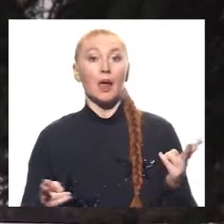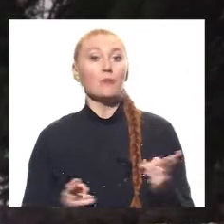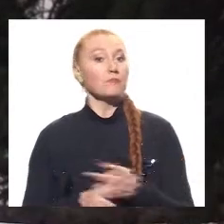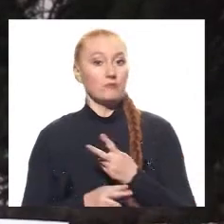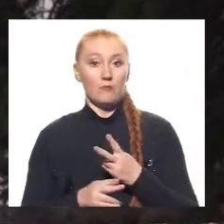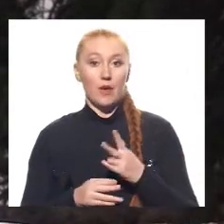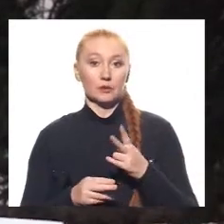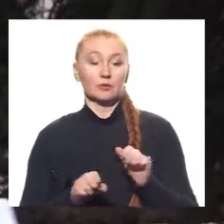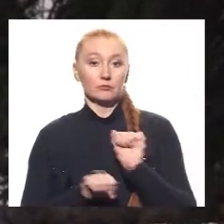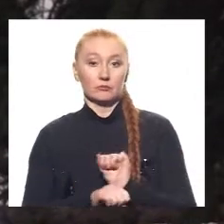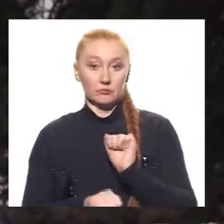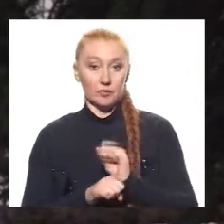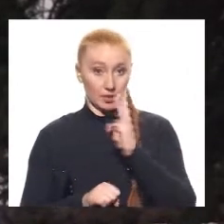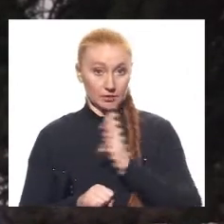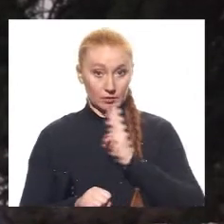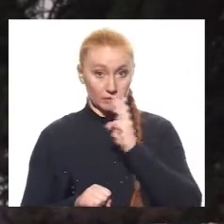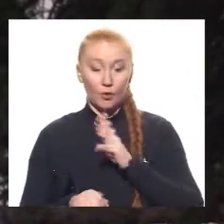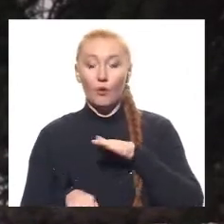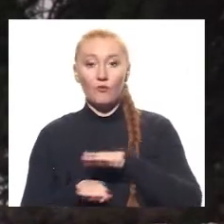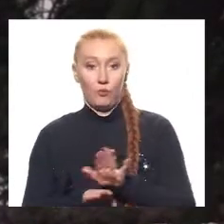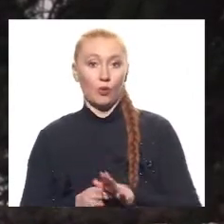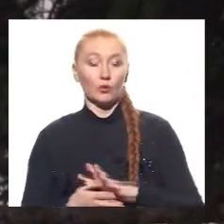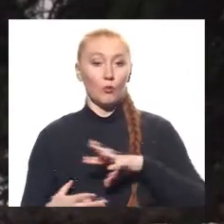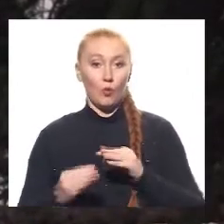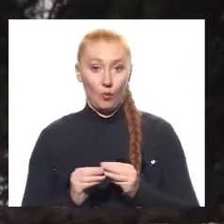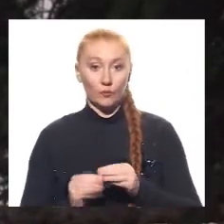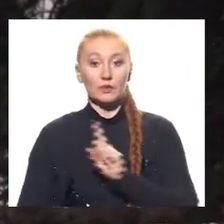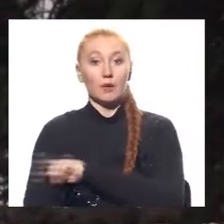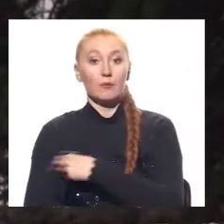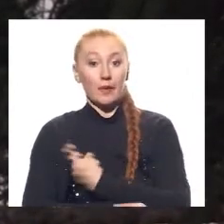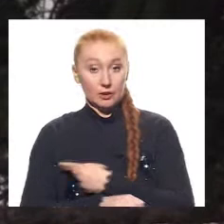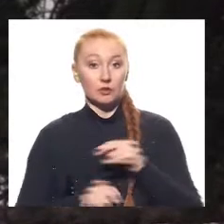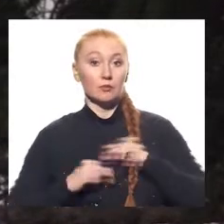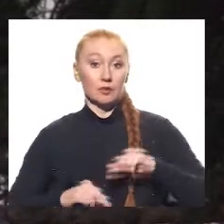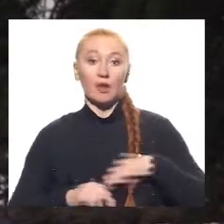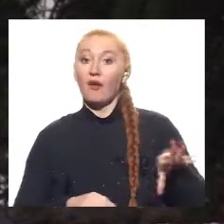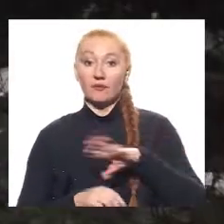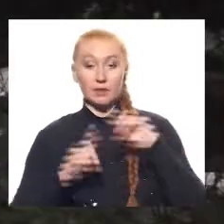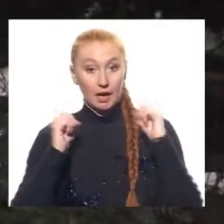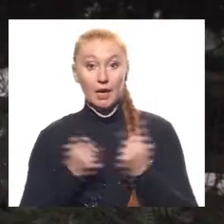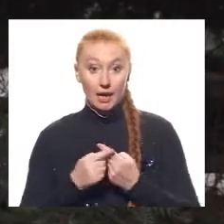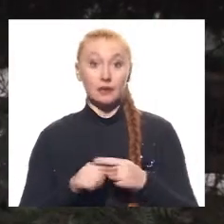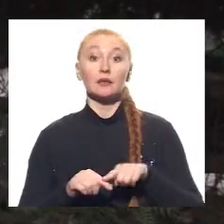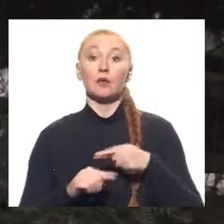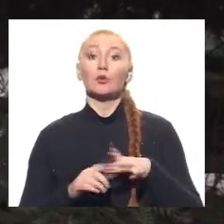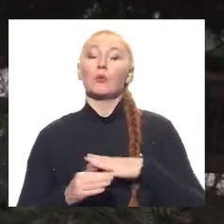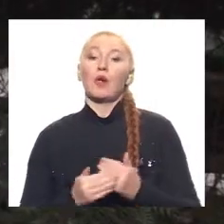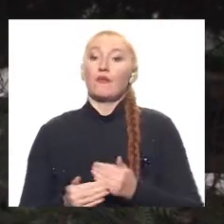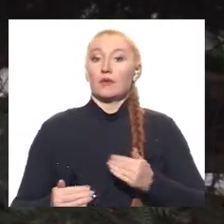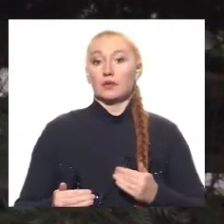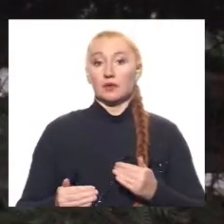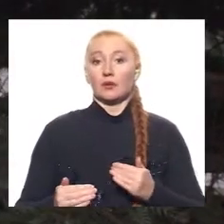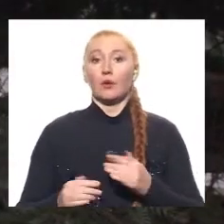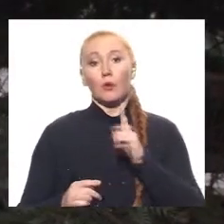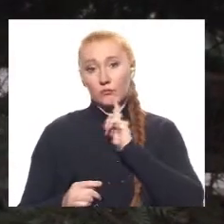безперебойну заробітну платню в повному обсязі медичним працівникам всієї країни. І друге, щоб була відтермінована, хоч